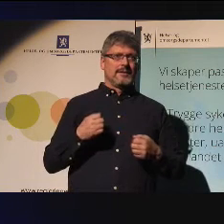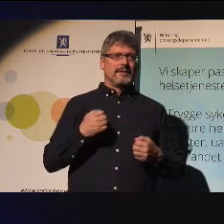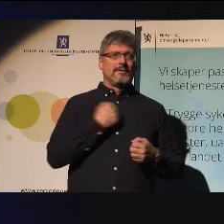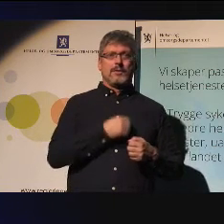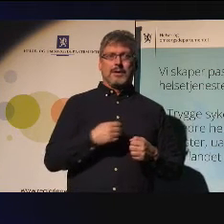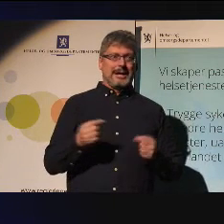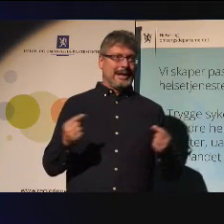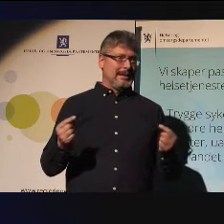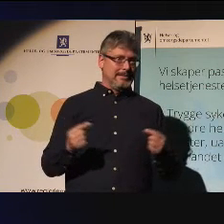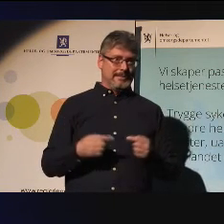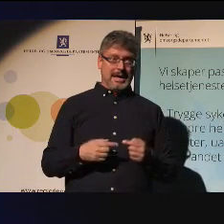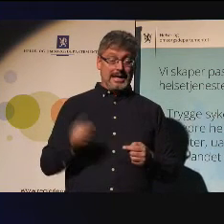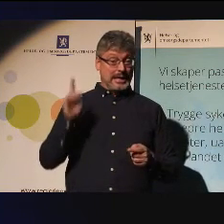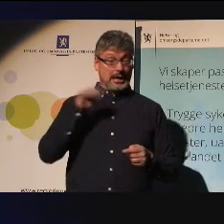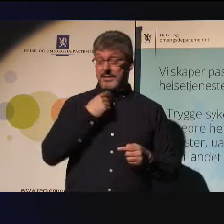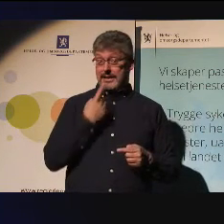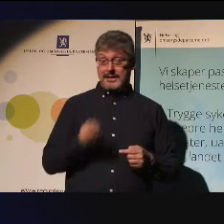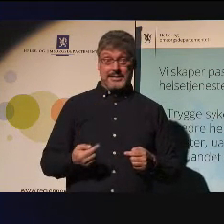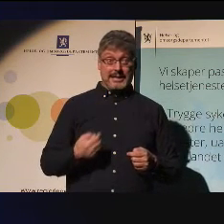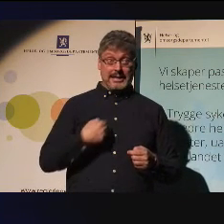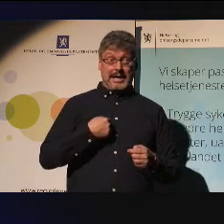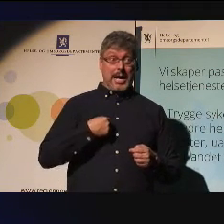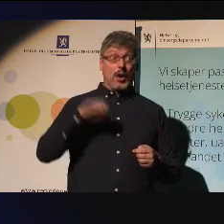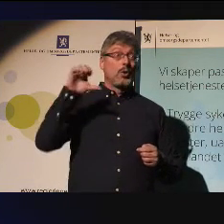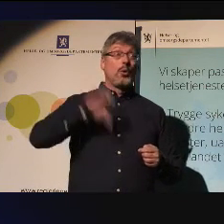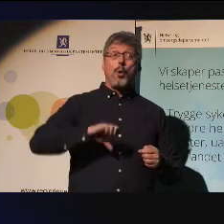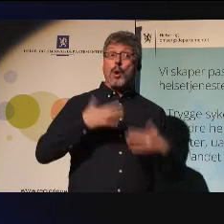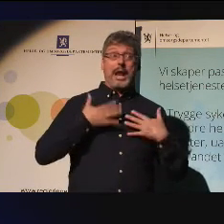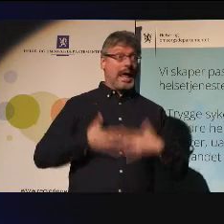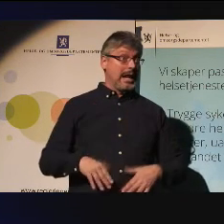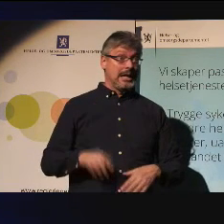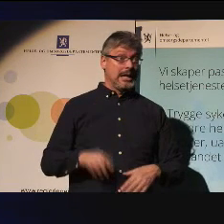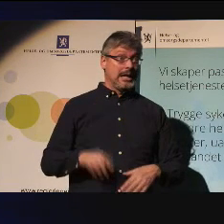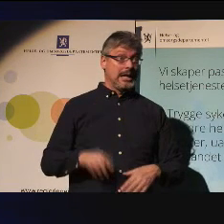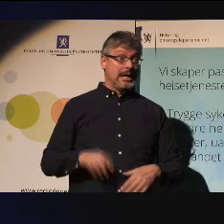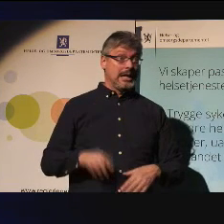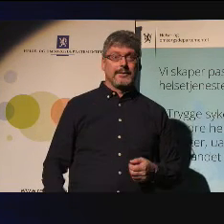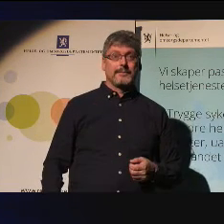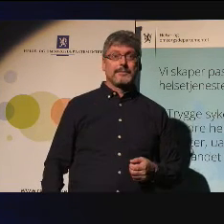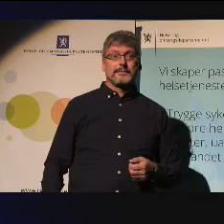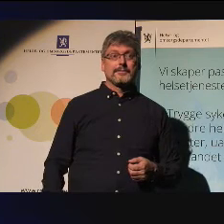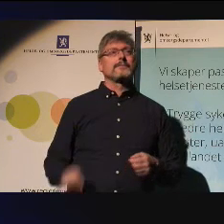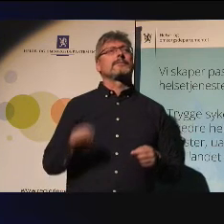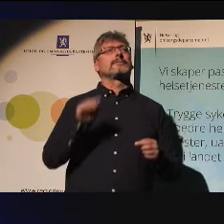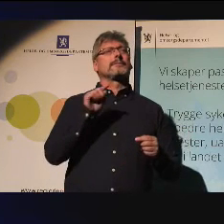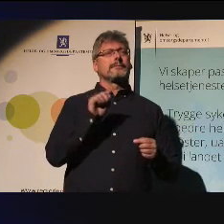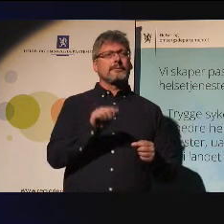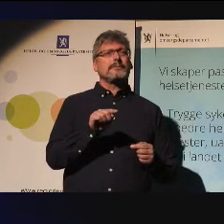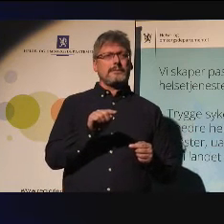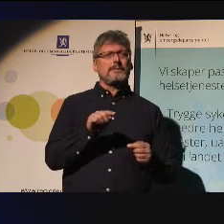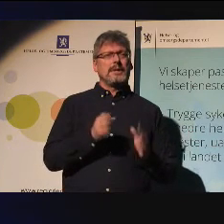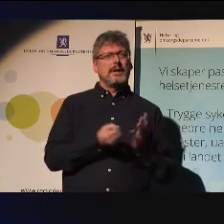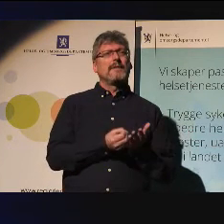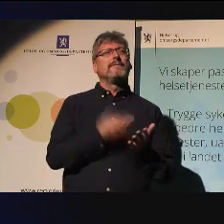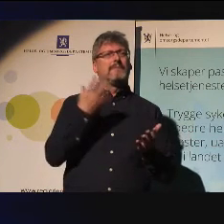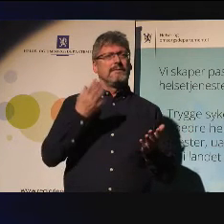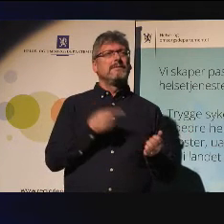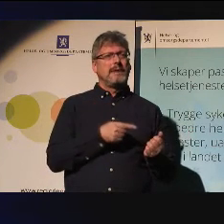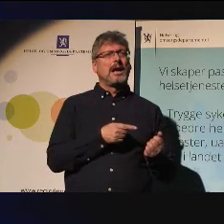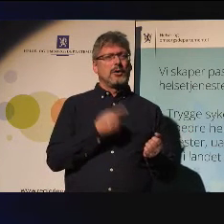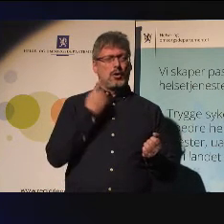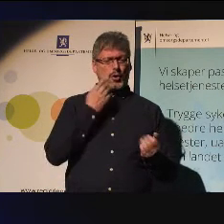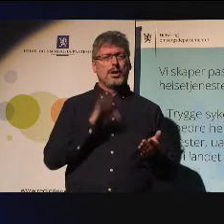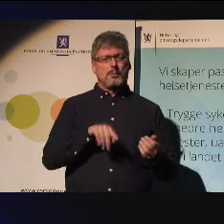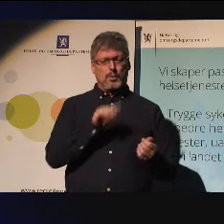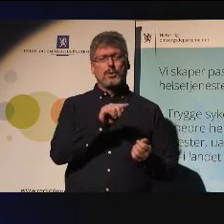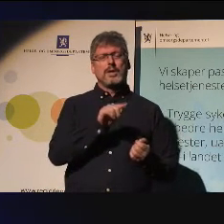men jeg vil ikke si at jeg har dårlig helse. Det ord som det verdt å lytte til.